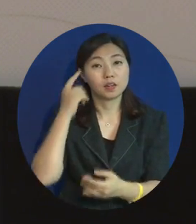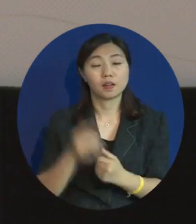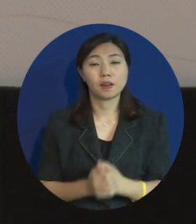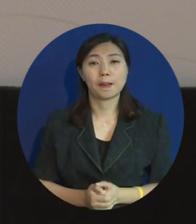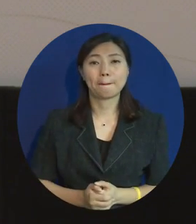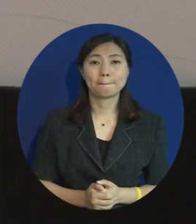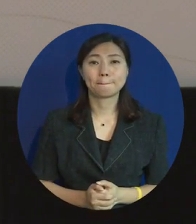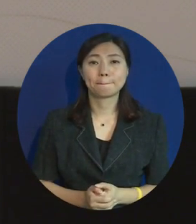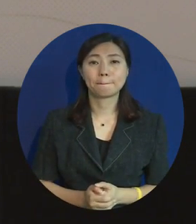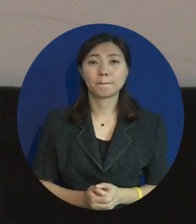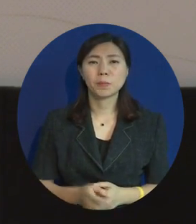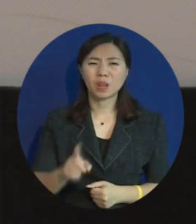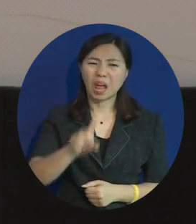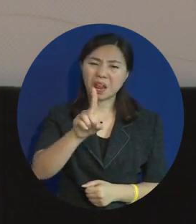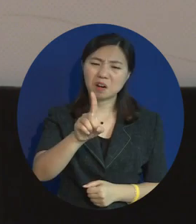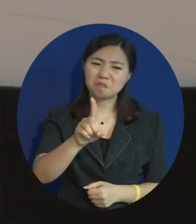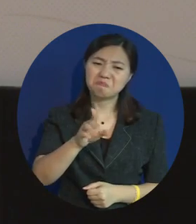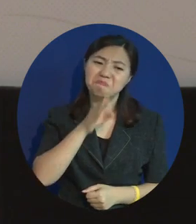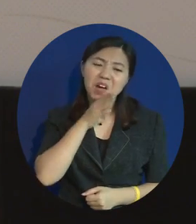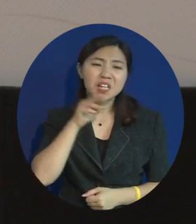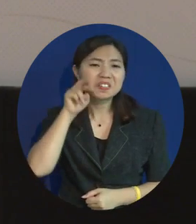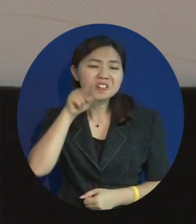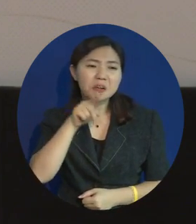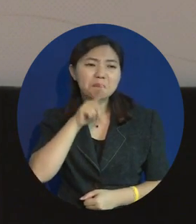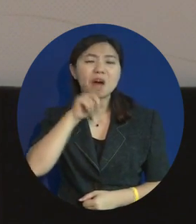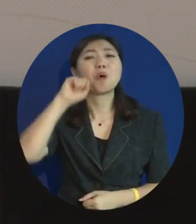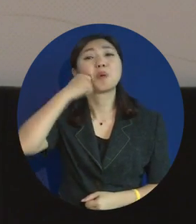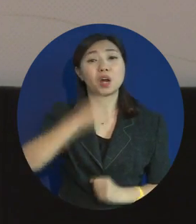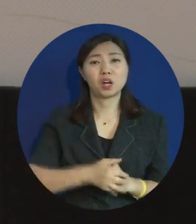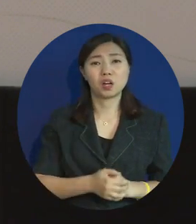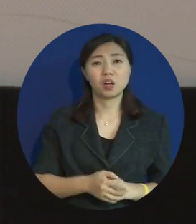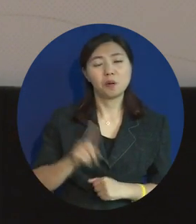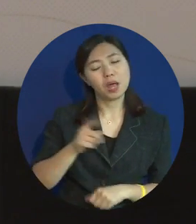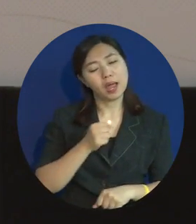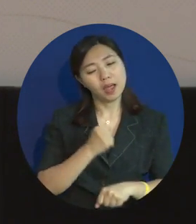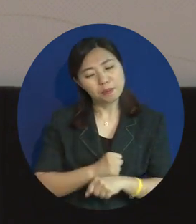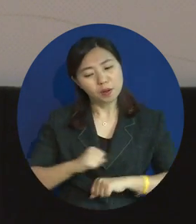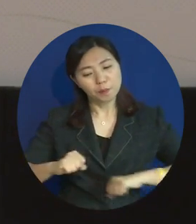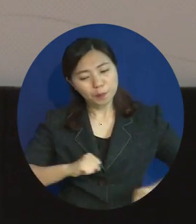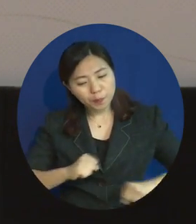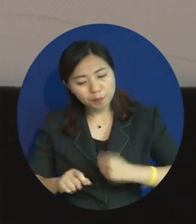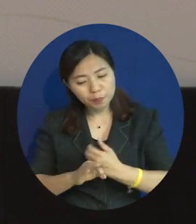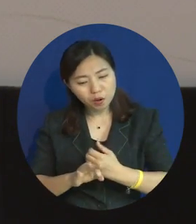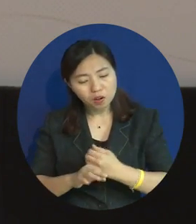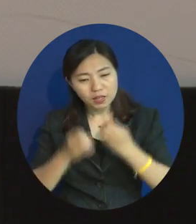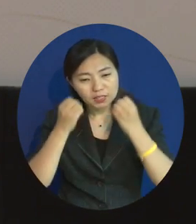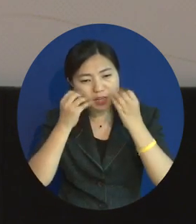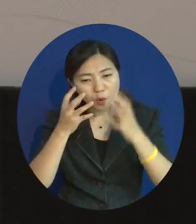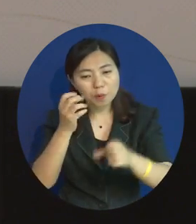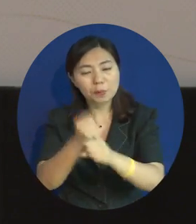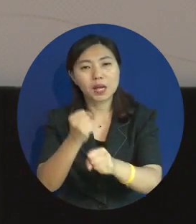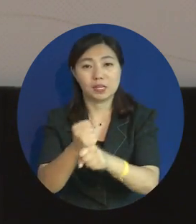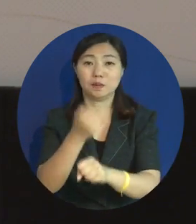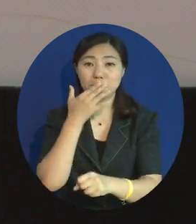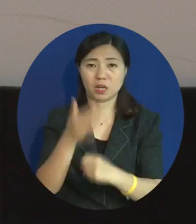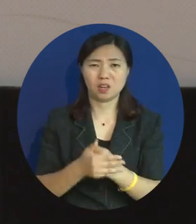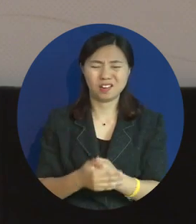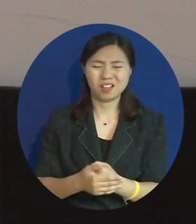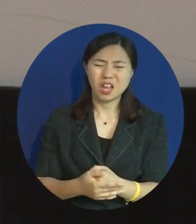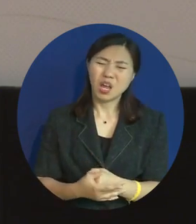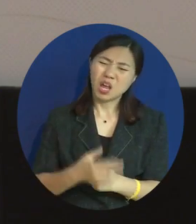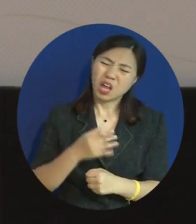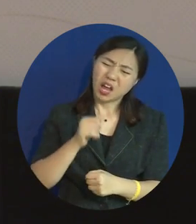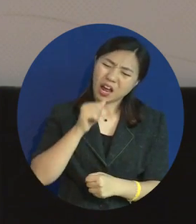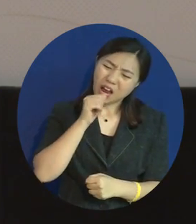그래서 그거는 한마디로 단정할 수가 없다. 뭐든지 하면서 개척해 나가면 돼요. 그리고 도저히